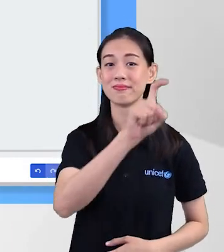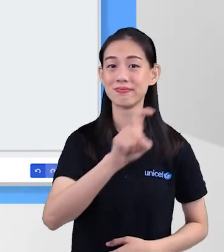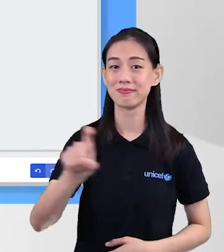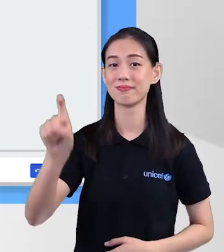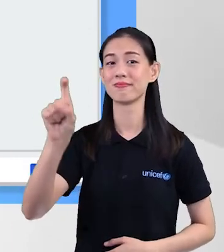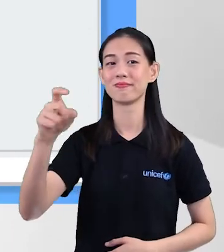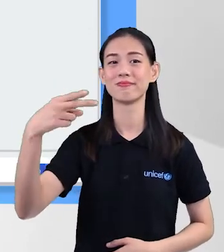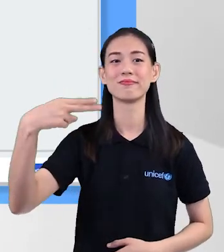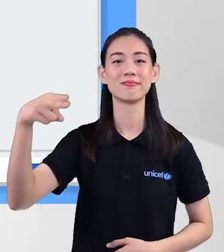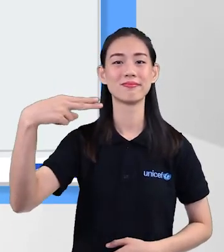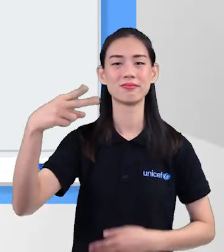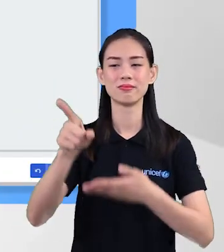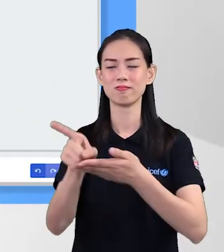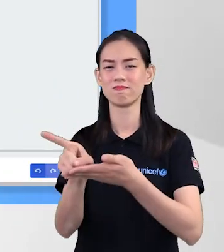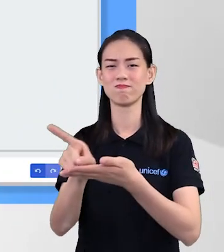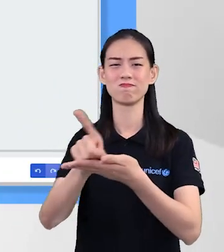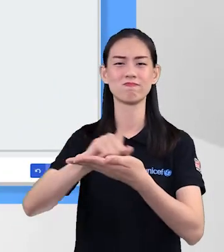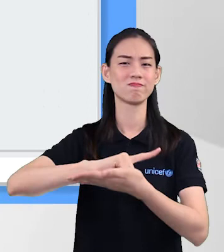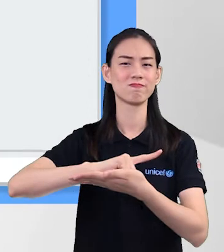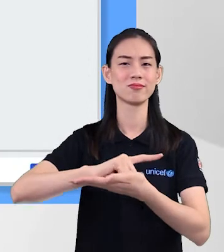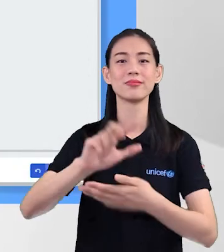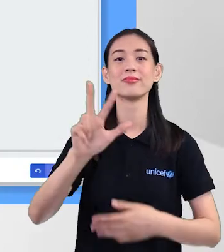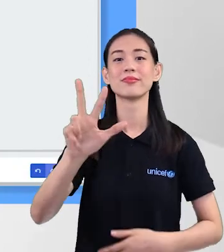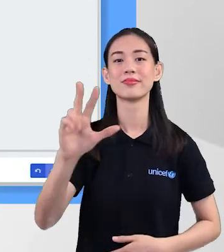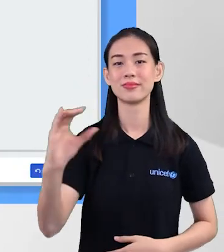Tukar nilai seterusnya kepada 30 darjah.